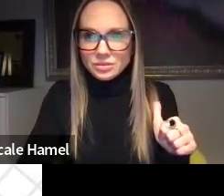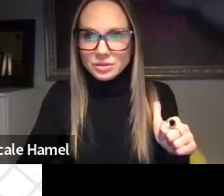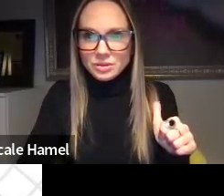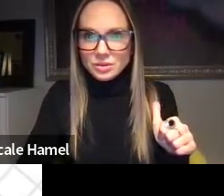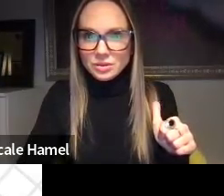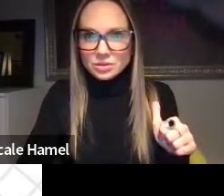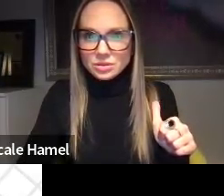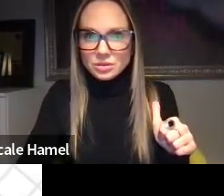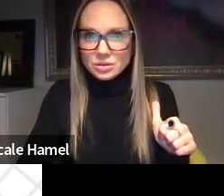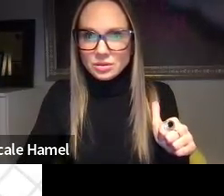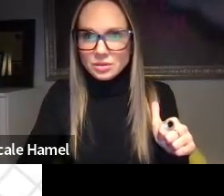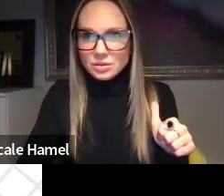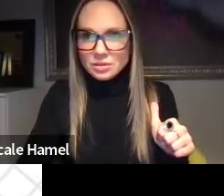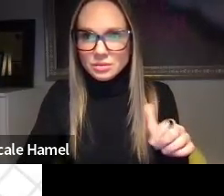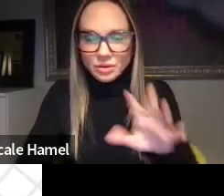Parfait.